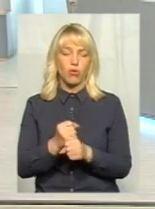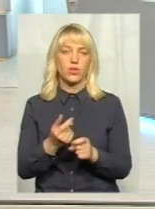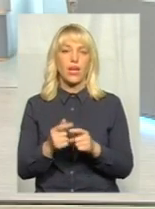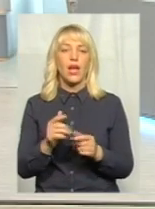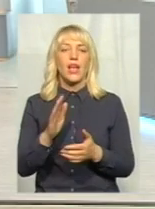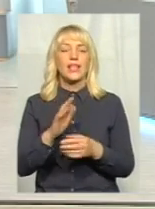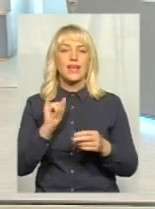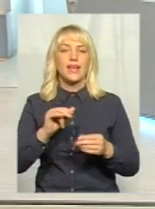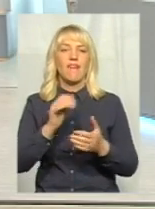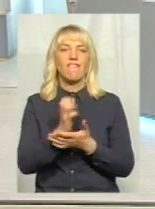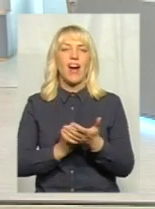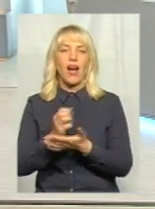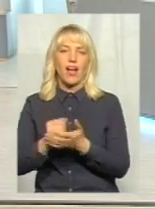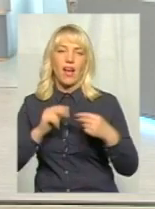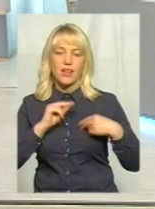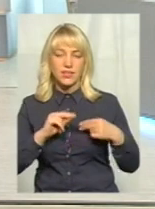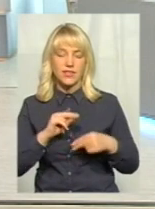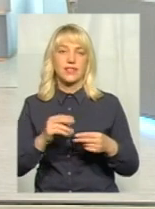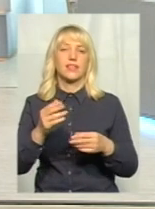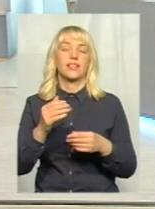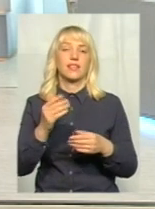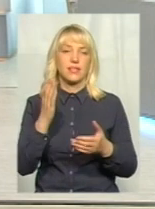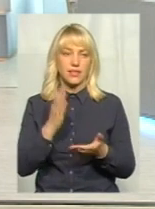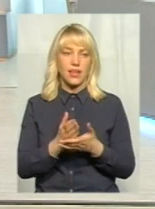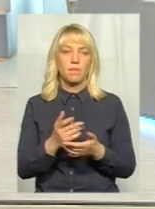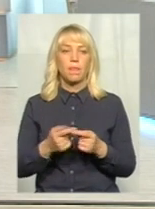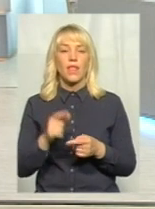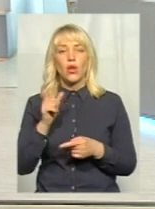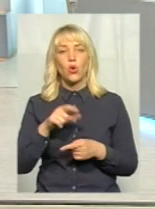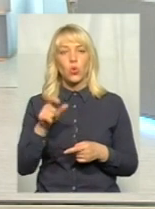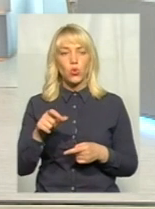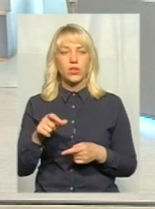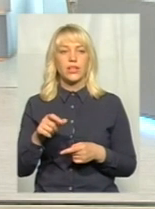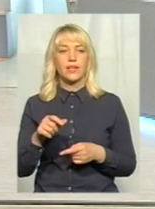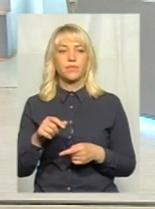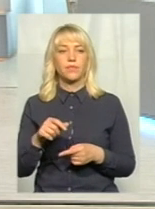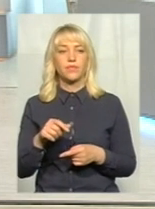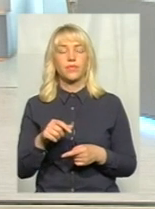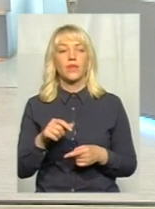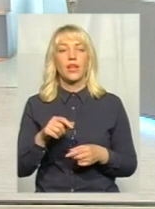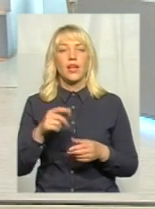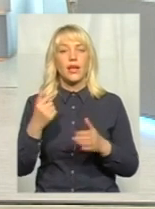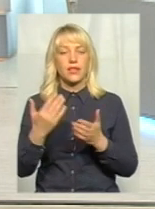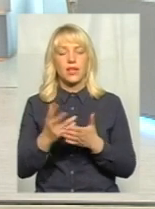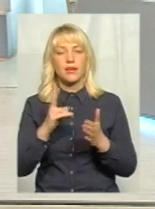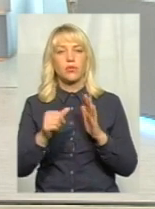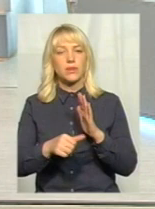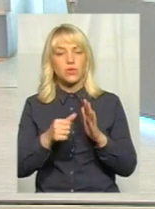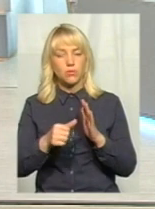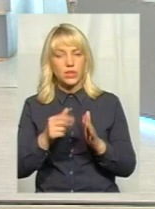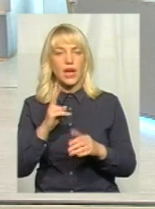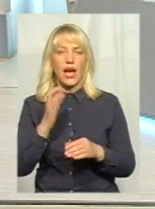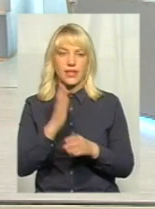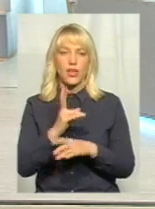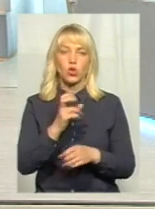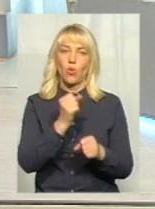просто в рази. Люди з робочих місць уїжджають, вони не безробітними уїжджають. Ну, і безробітними в тому числі уїжджають. Але люди, працюючи